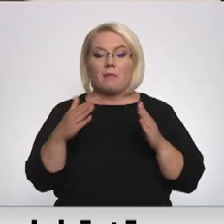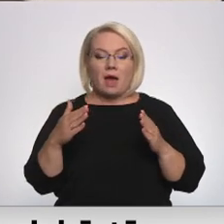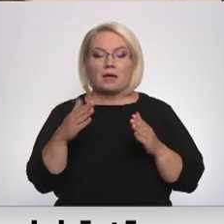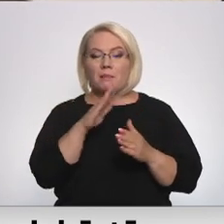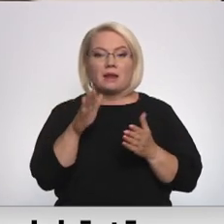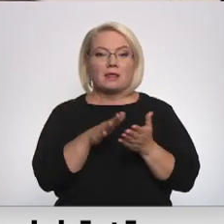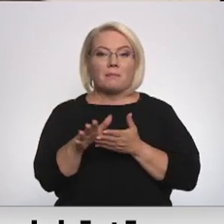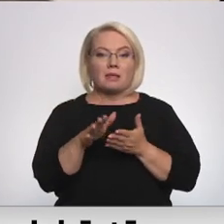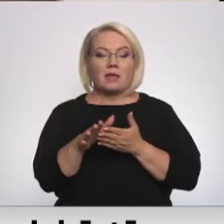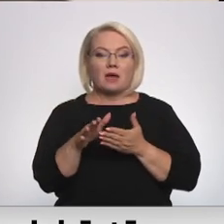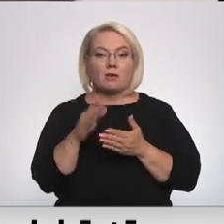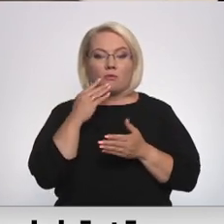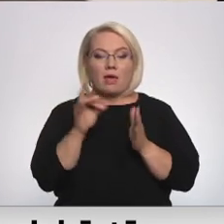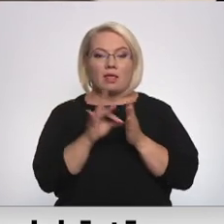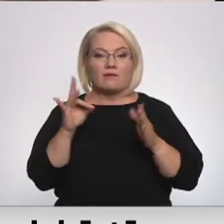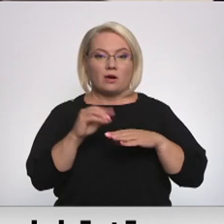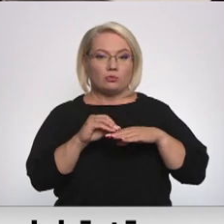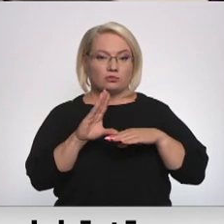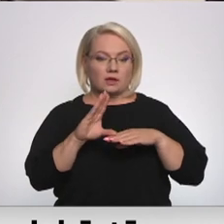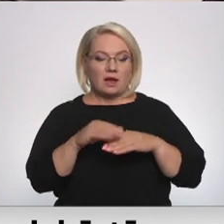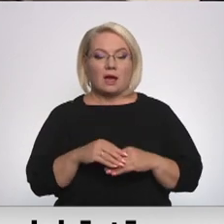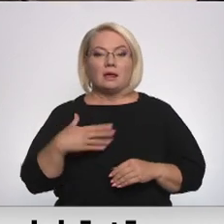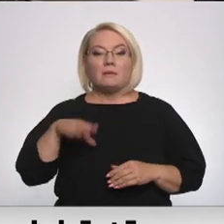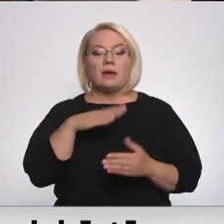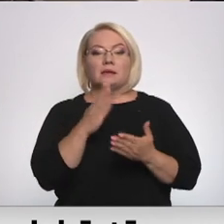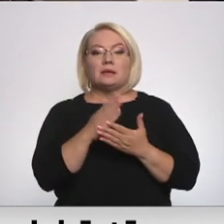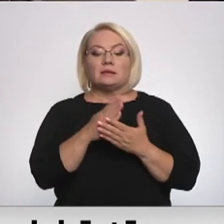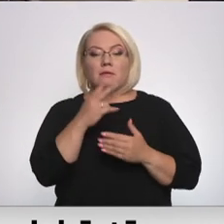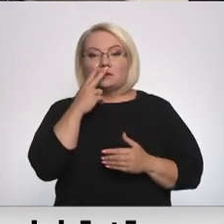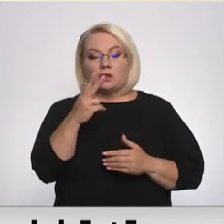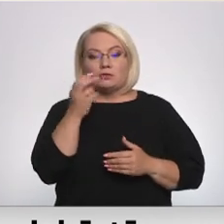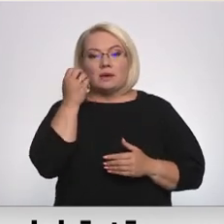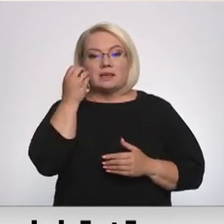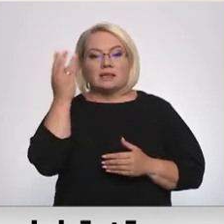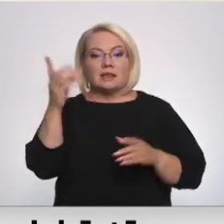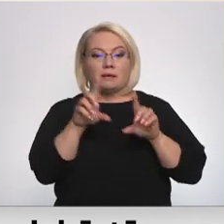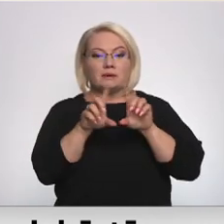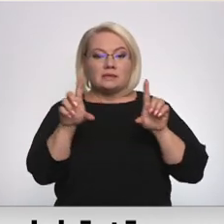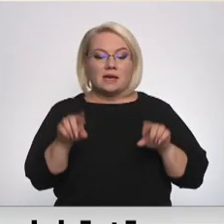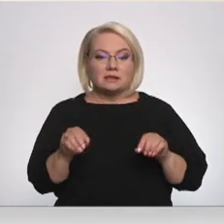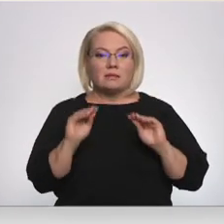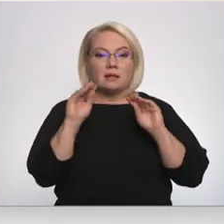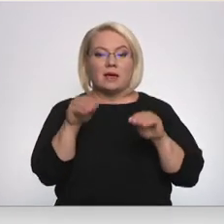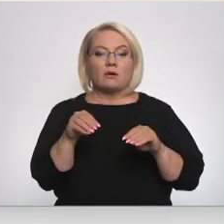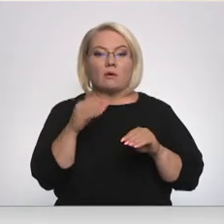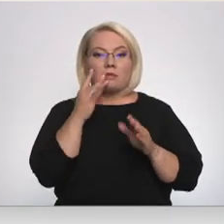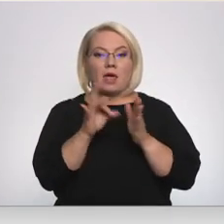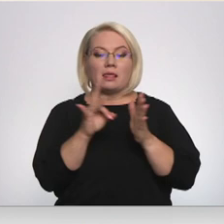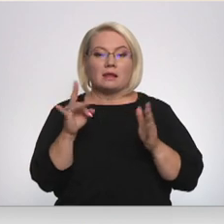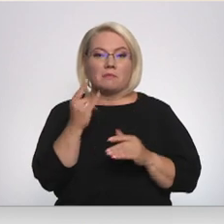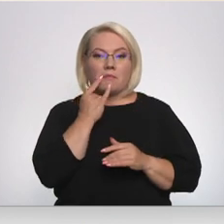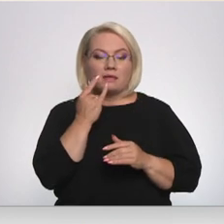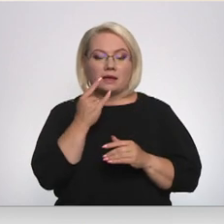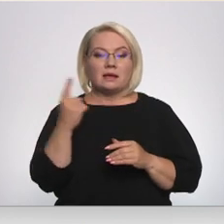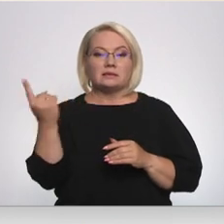var uzkrāt. Mēs esam skatījušies par izglītības iestādēm, nu jau liekot, piemēram, elektrības baterijas, nu, saules